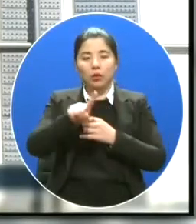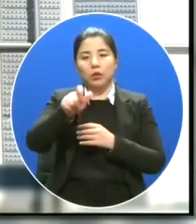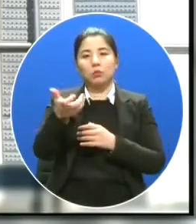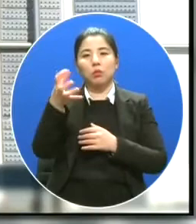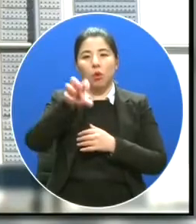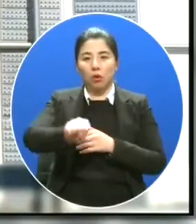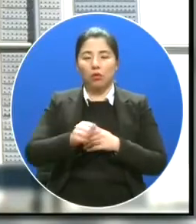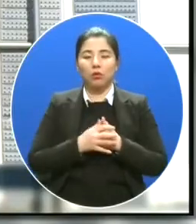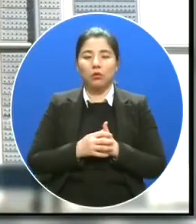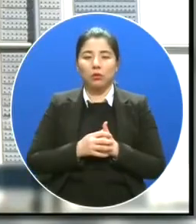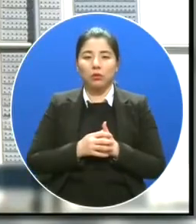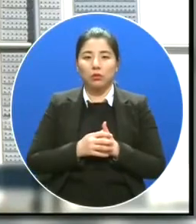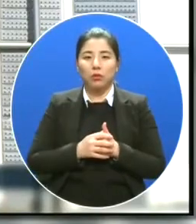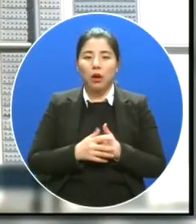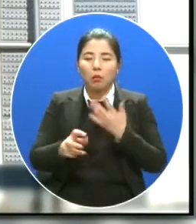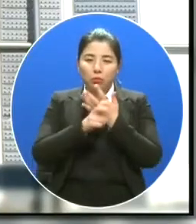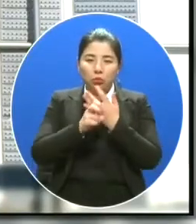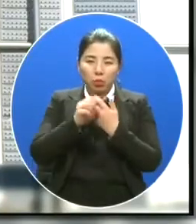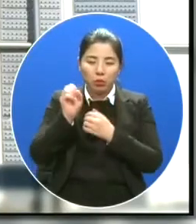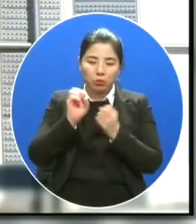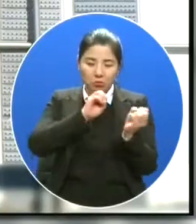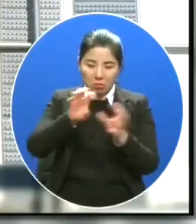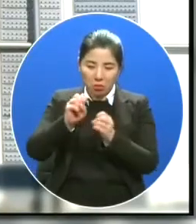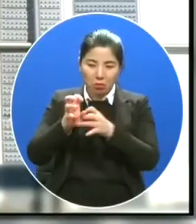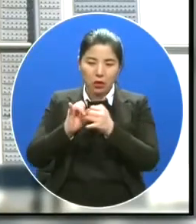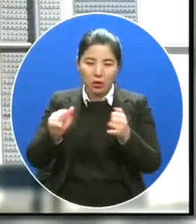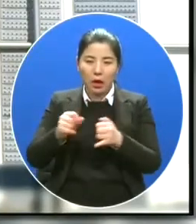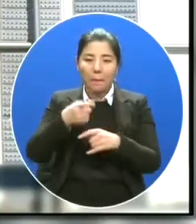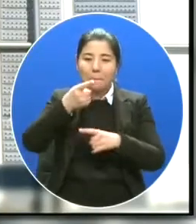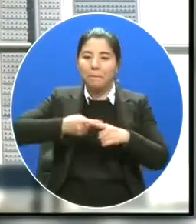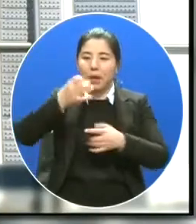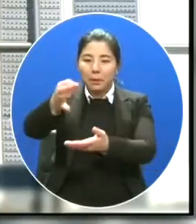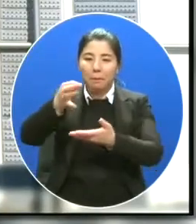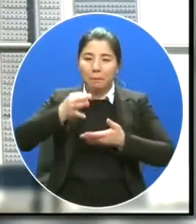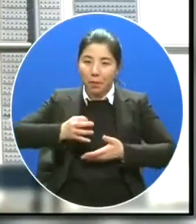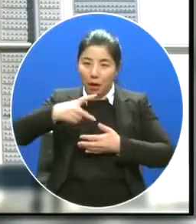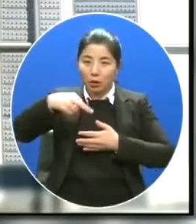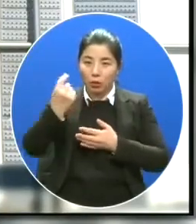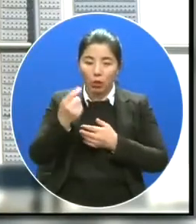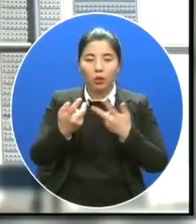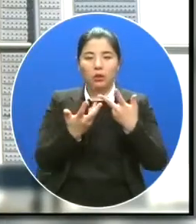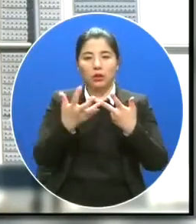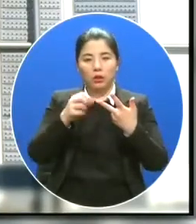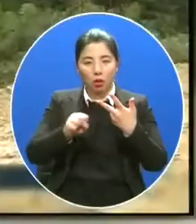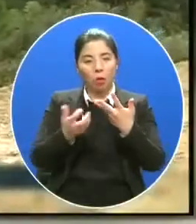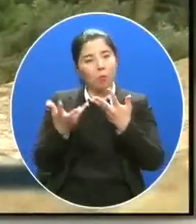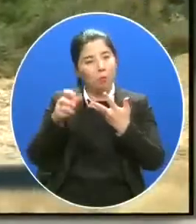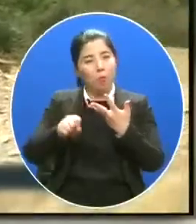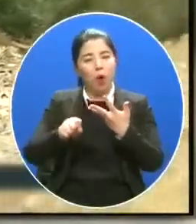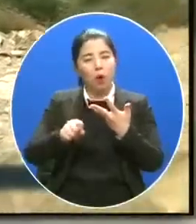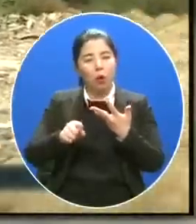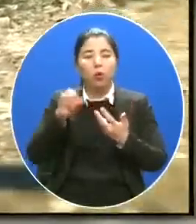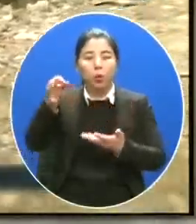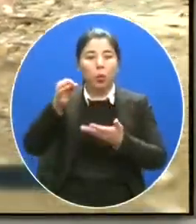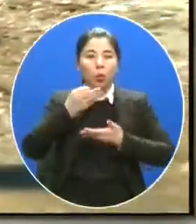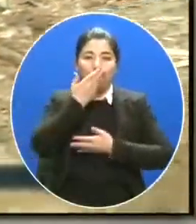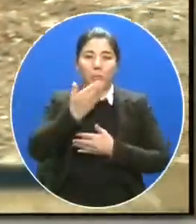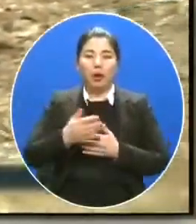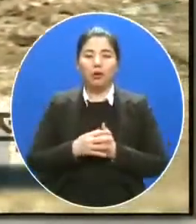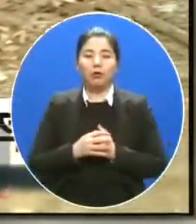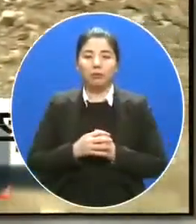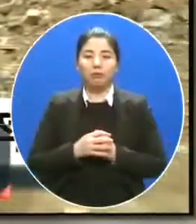15억 원이 든다고 합니다. 불법 투기업자가 반값만 받아도 7, 8억 원의 공돈을 만질 수 있는